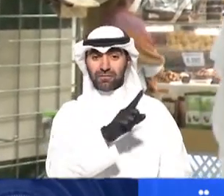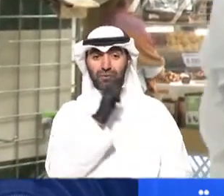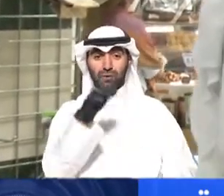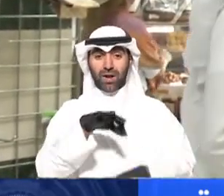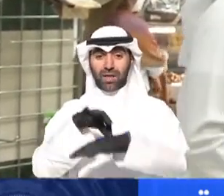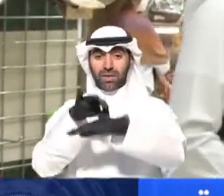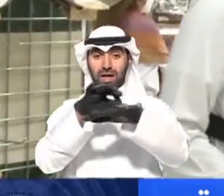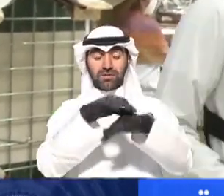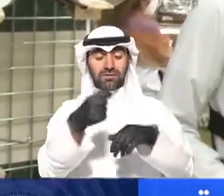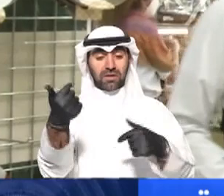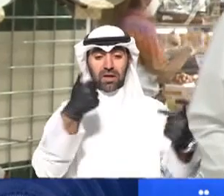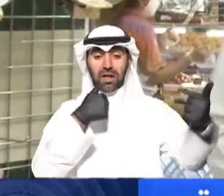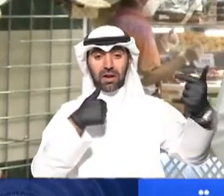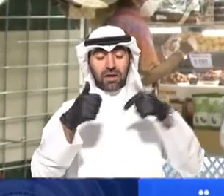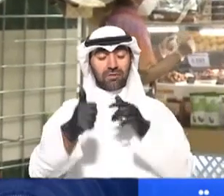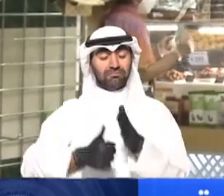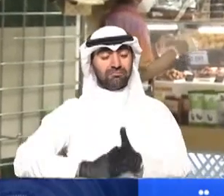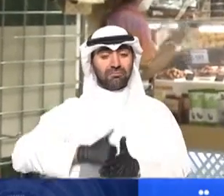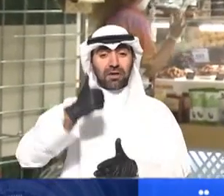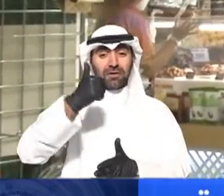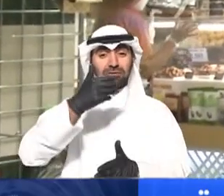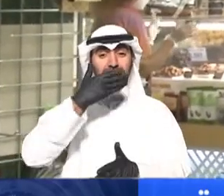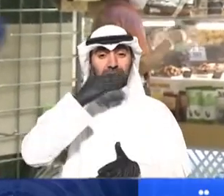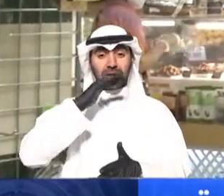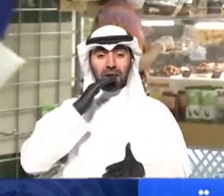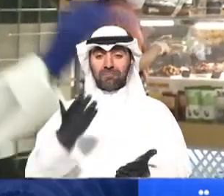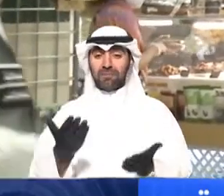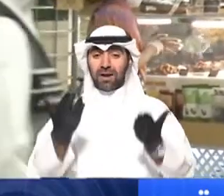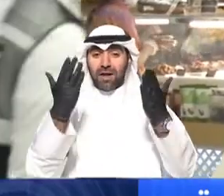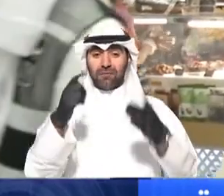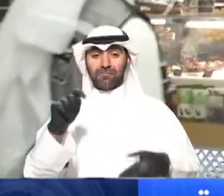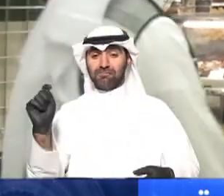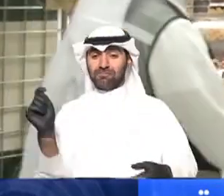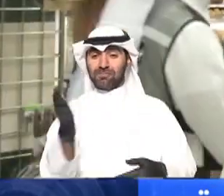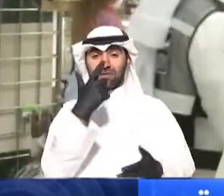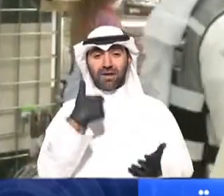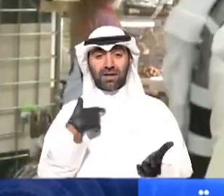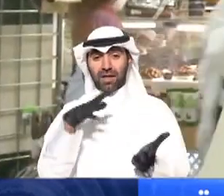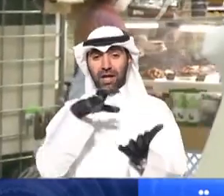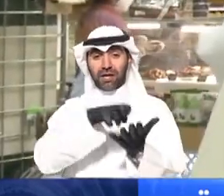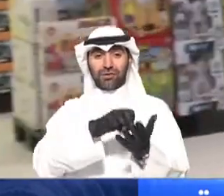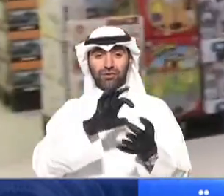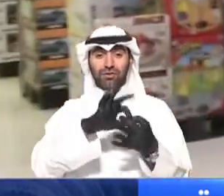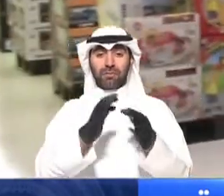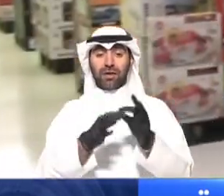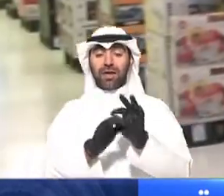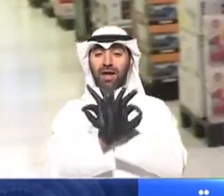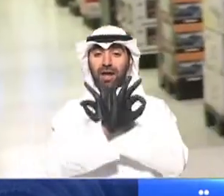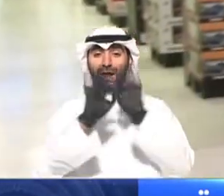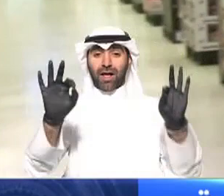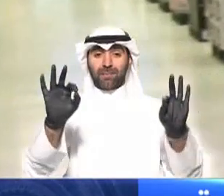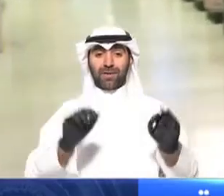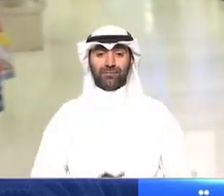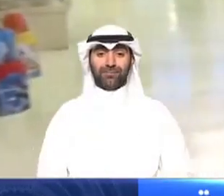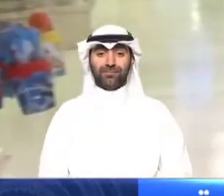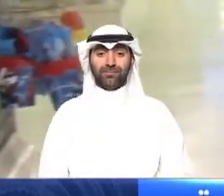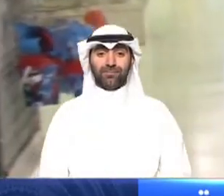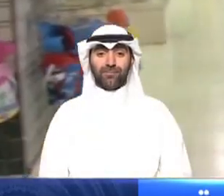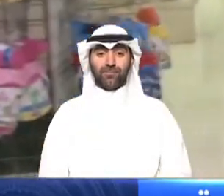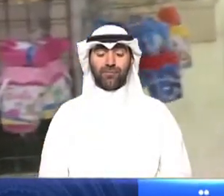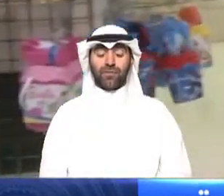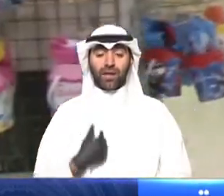يعني صدورنا، وان شاء الله نستمر في هذا الاداء خلال الفترات الجايه. التزام الأسواق الغذائية